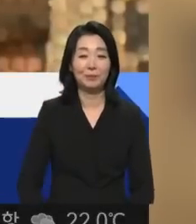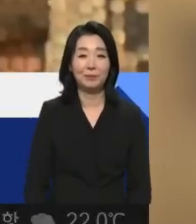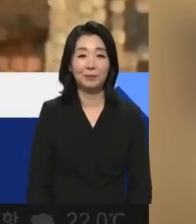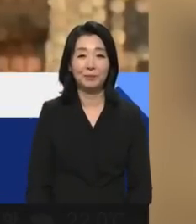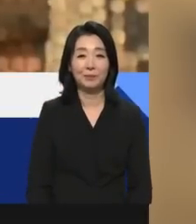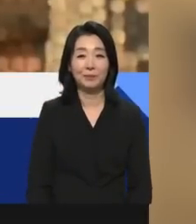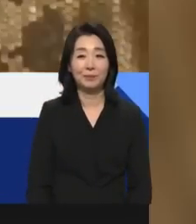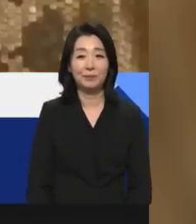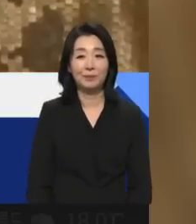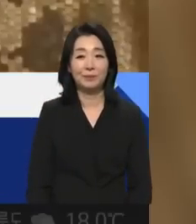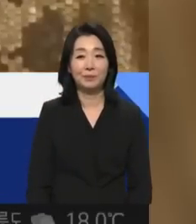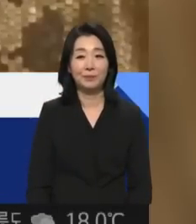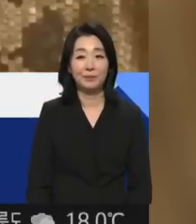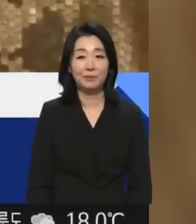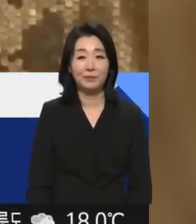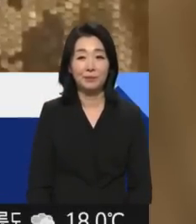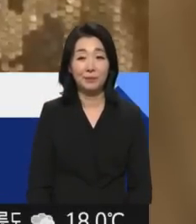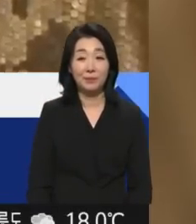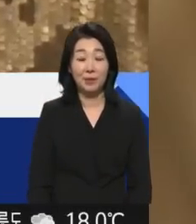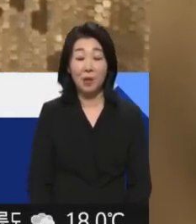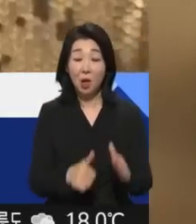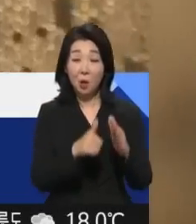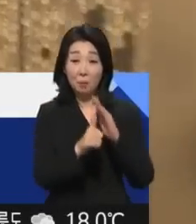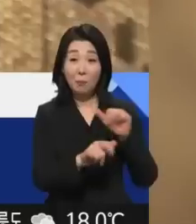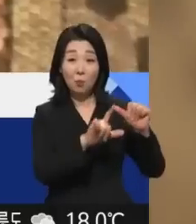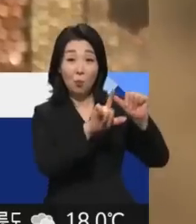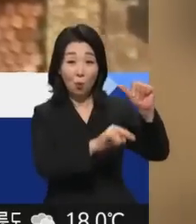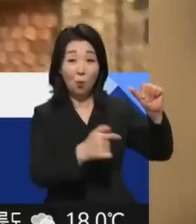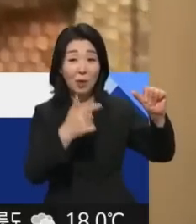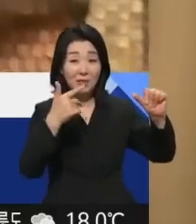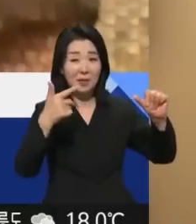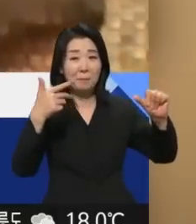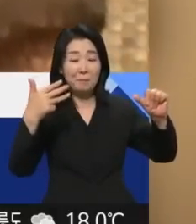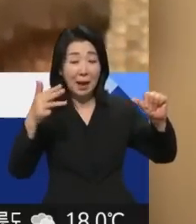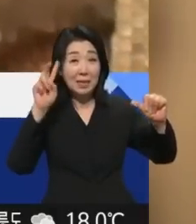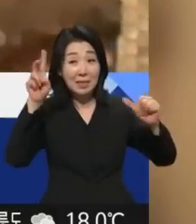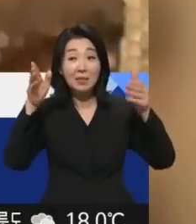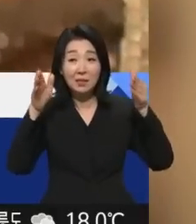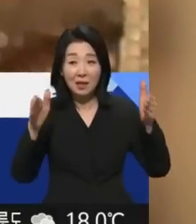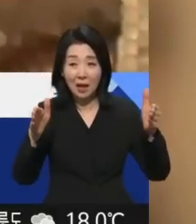今後の日韓関係の加速や激変する国際情勢について腹を割った意見交換を行う良い機会になると期待をしております。 訪問は 7日 と 8日 の 2日間 の 予定で